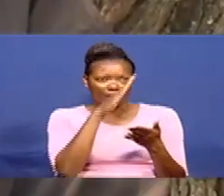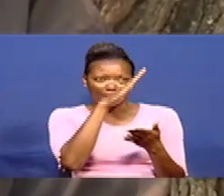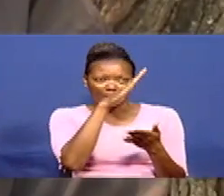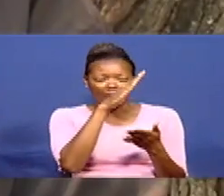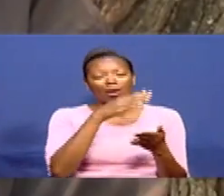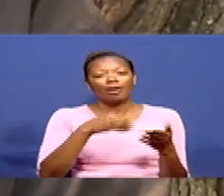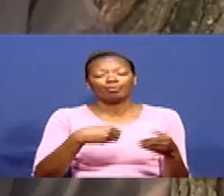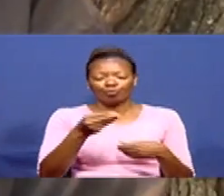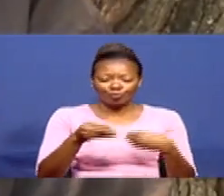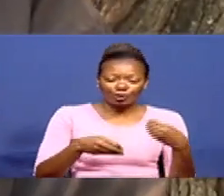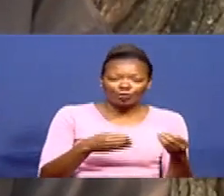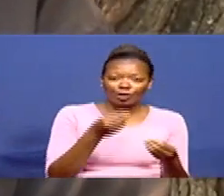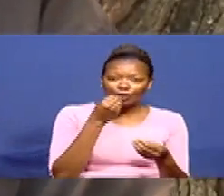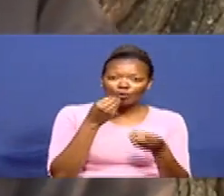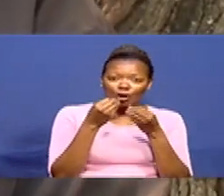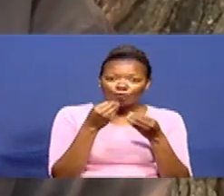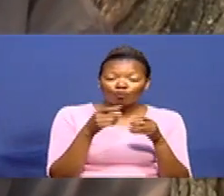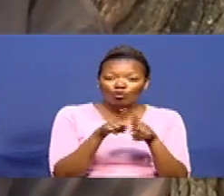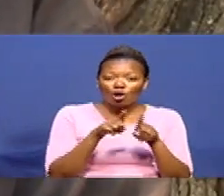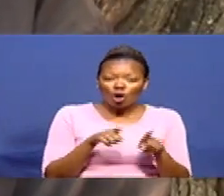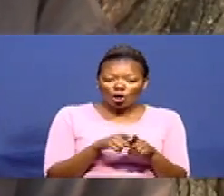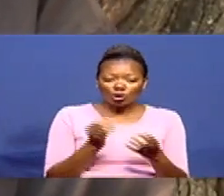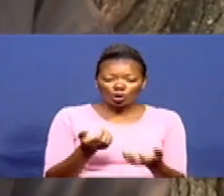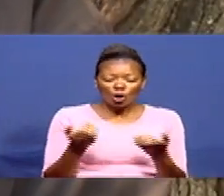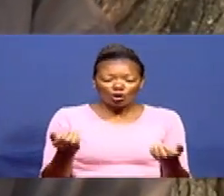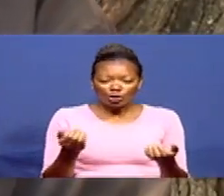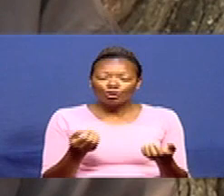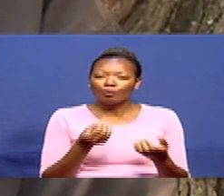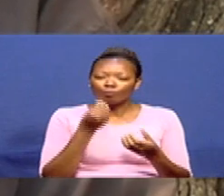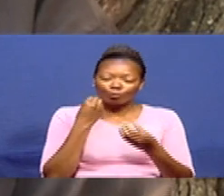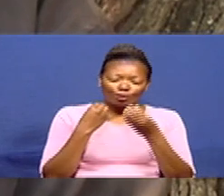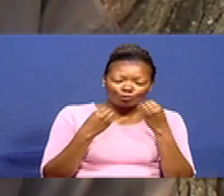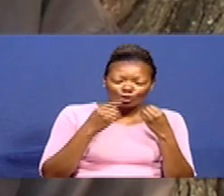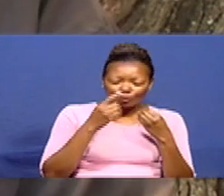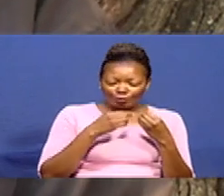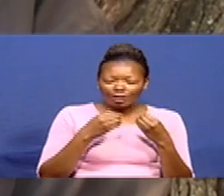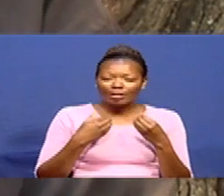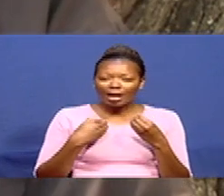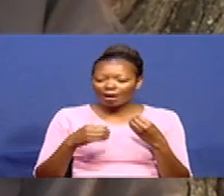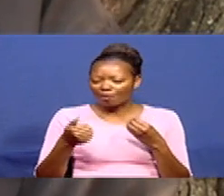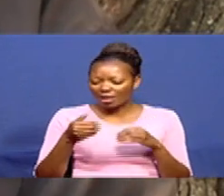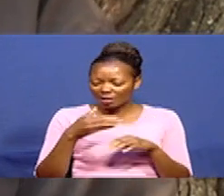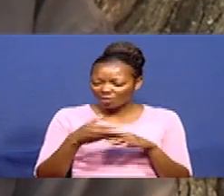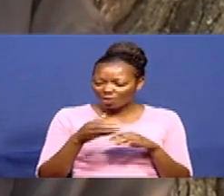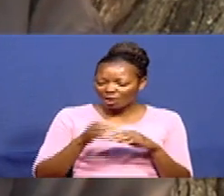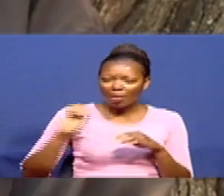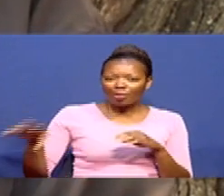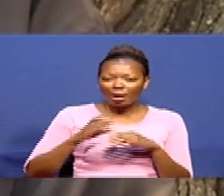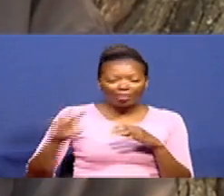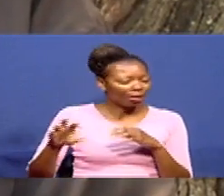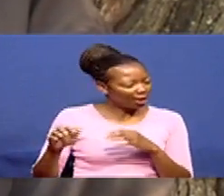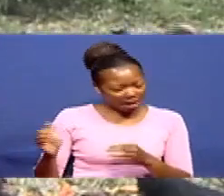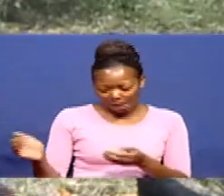Tunatoka hapo, kuna ile leftovers, watoto wakisha kula chakula, tunabaki na leftovers, instead of dubbing the